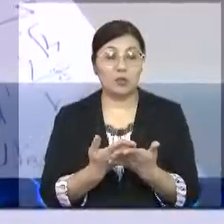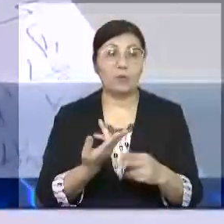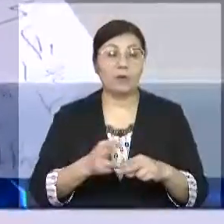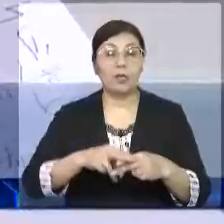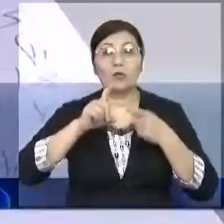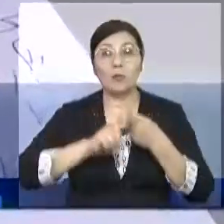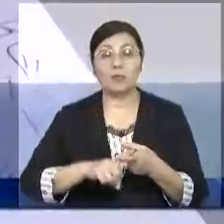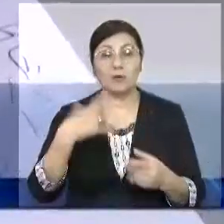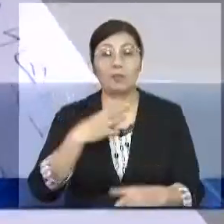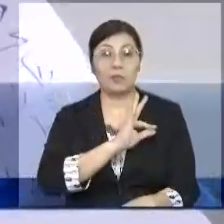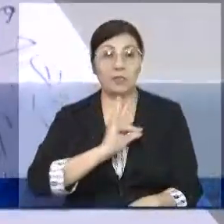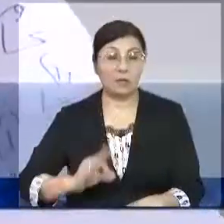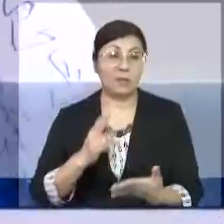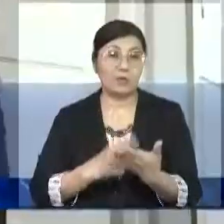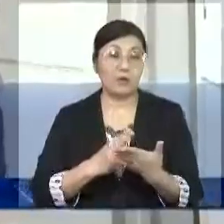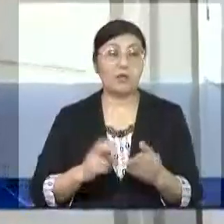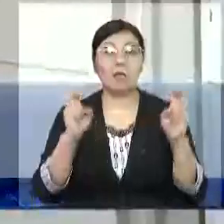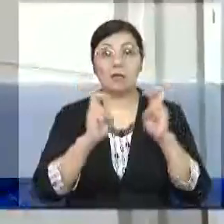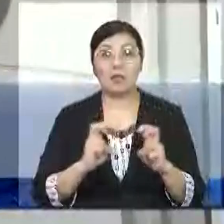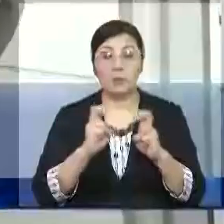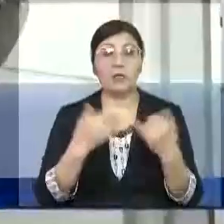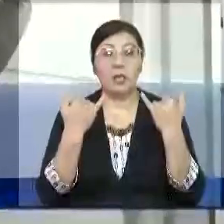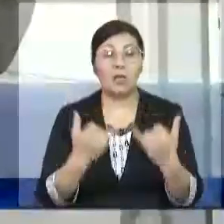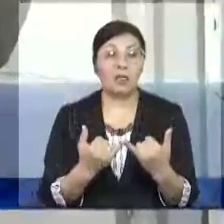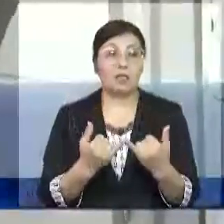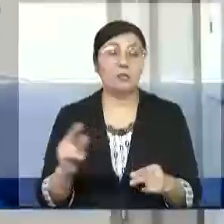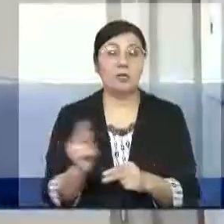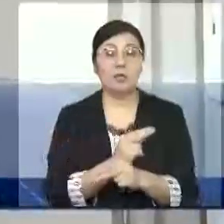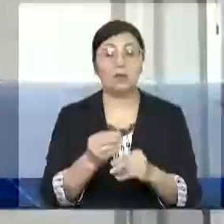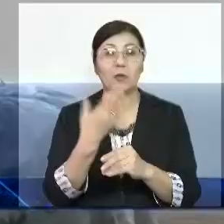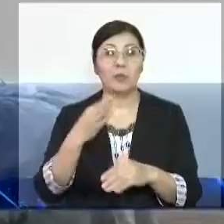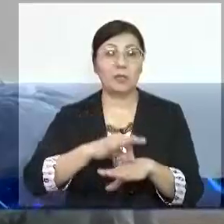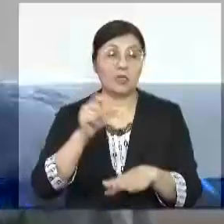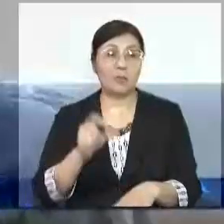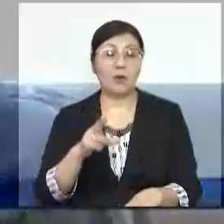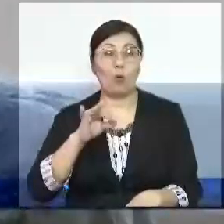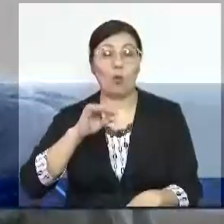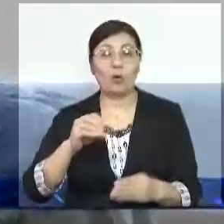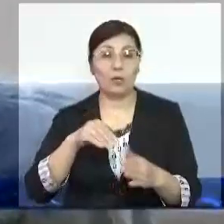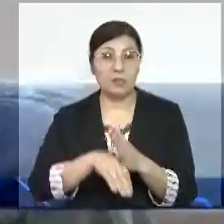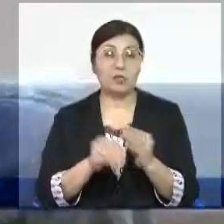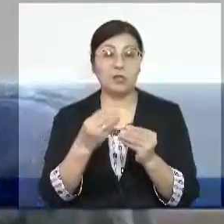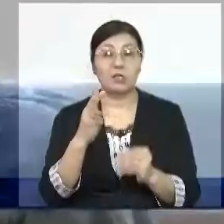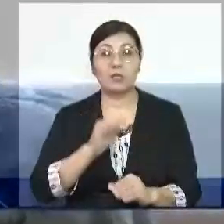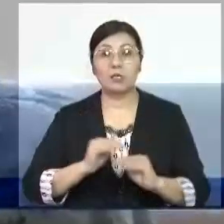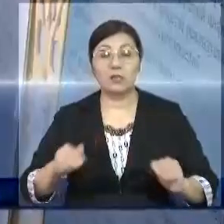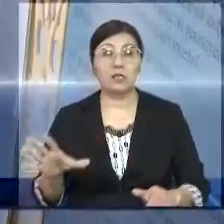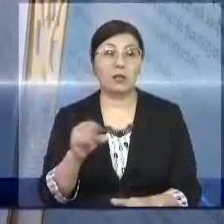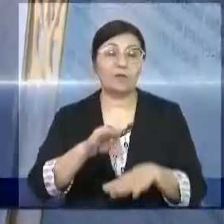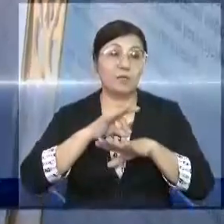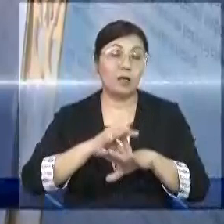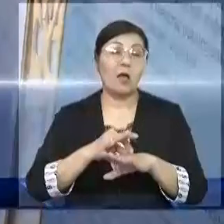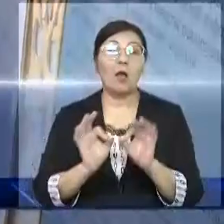инфекцию. 50% подтвердились лабораторно. Сейчас в стационаре находится 15 больных корью, из которых 14 детей. Все переносят болезнь